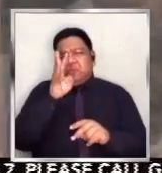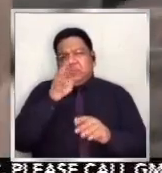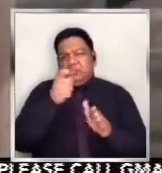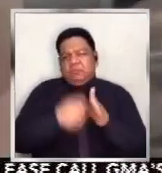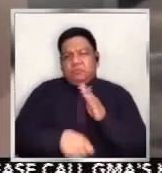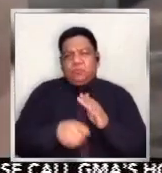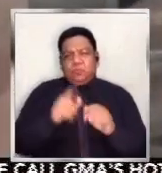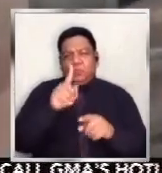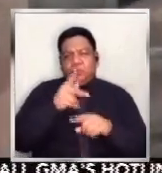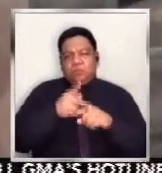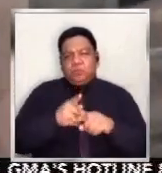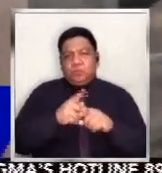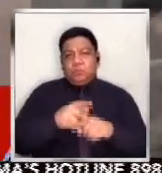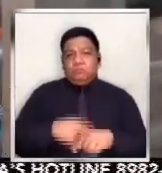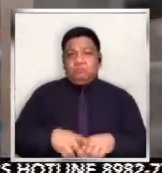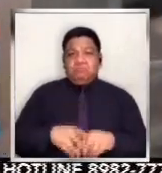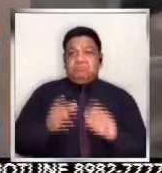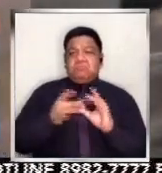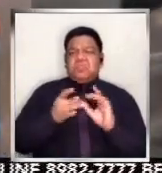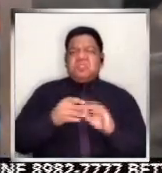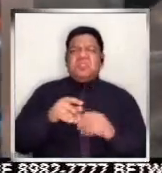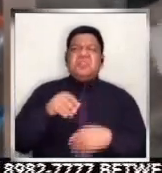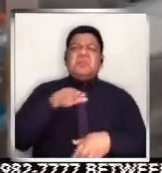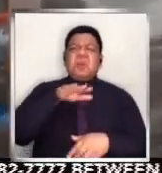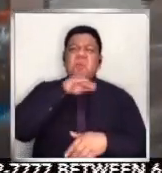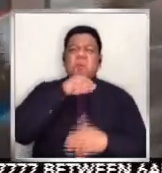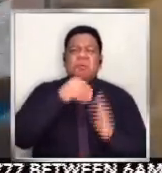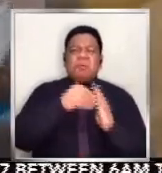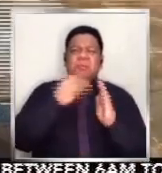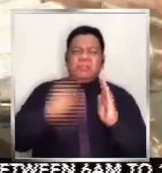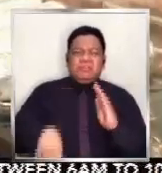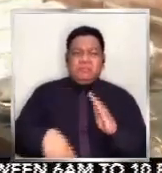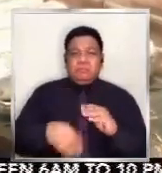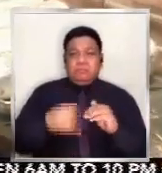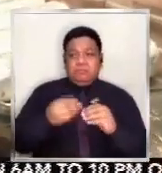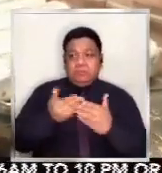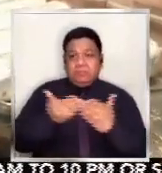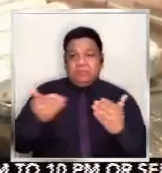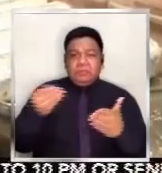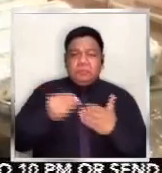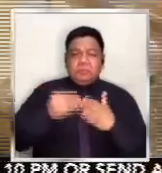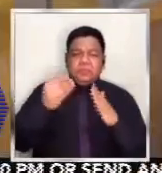baboy. Tsaka mahal din po yung mga ingredients na ginagamit sa ngayon. Pwede namang